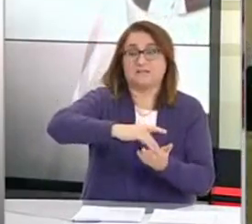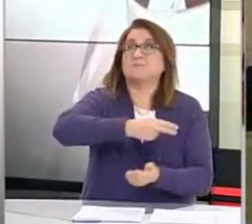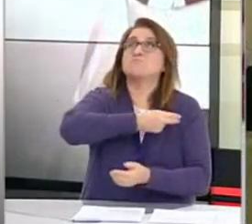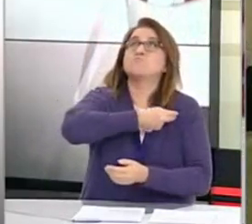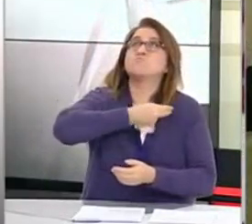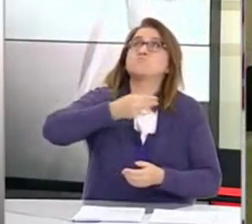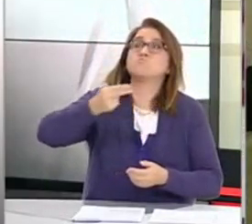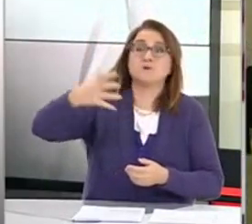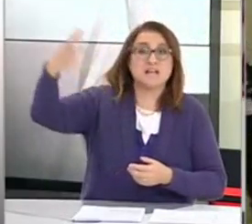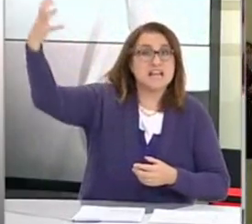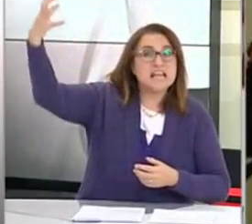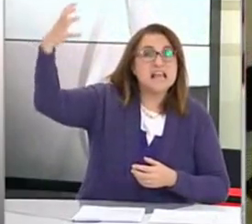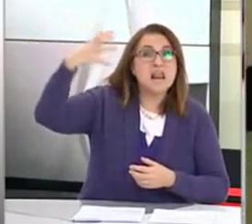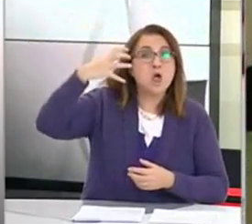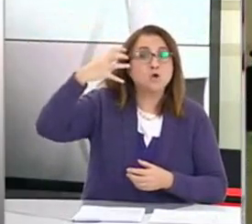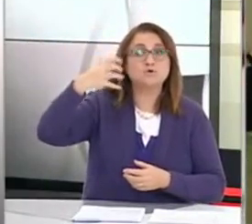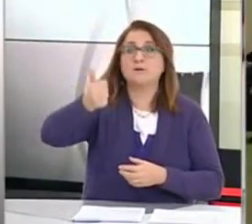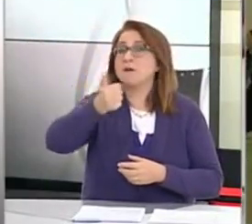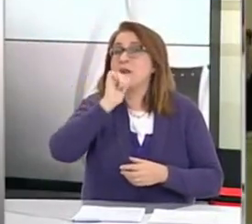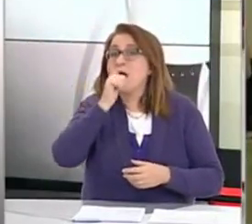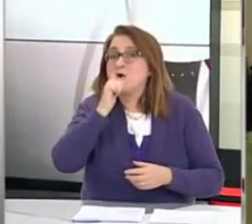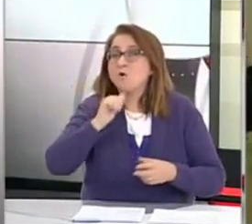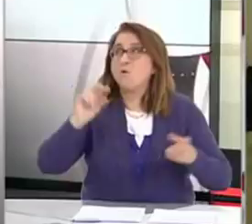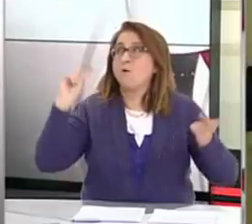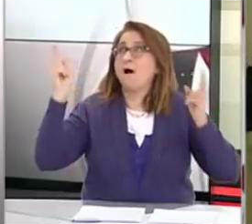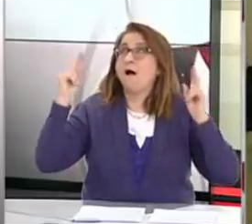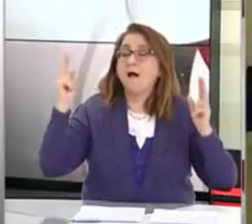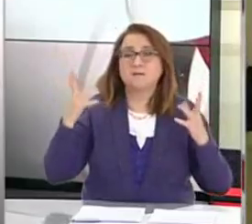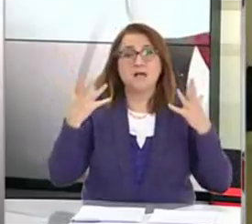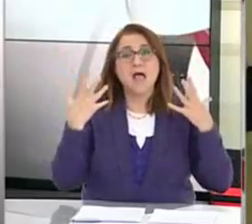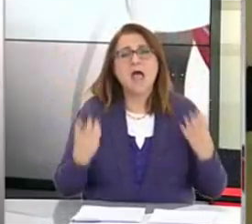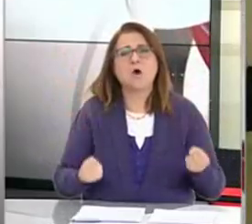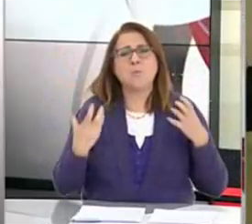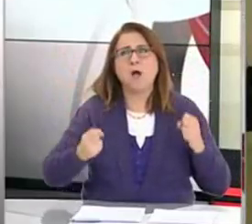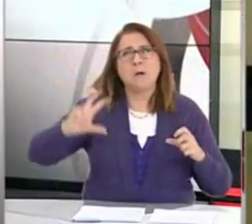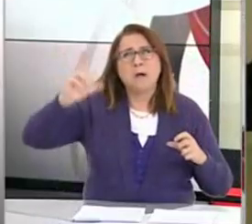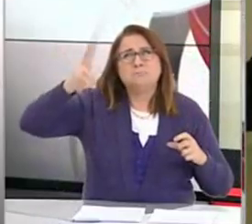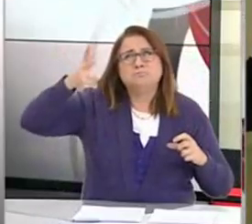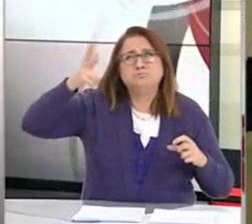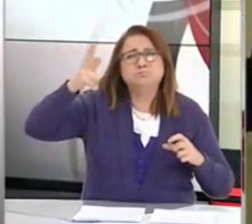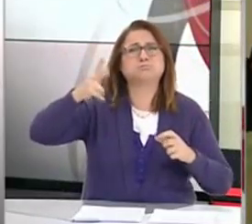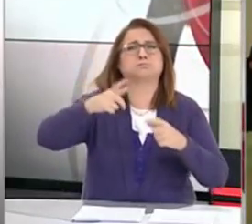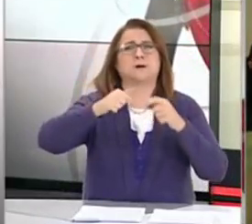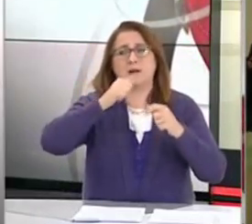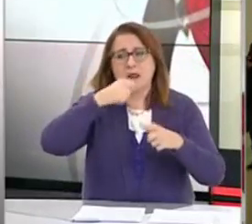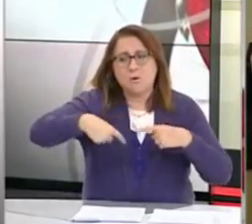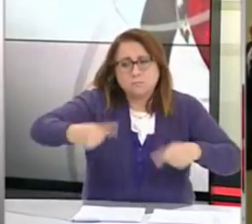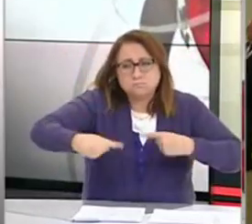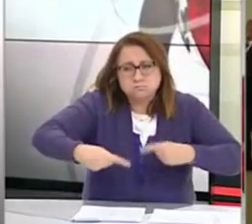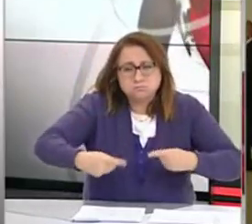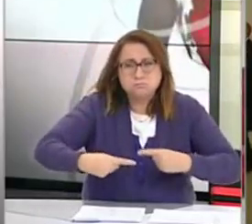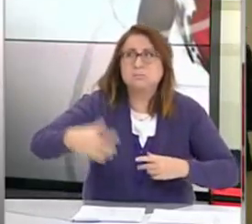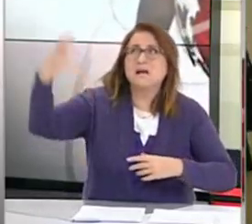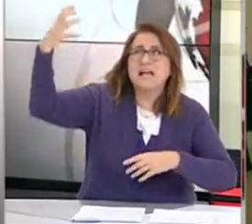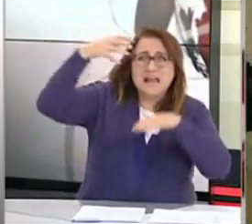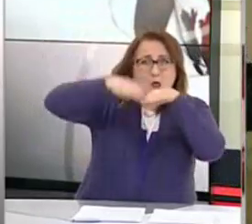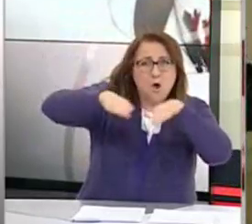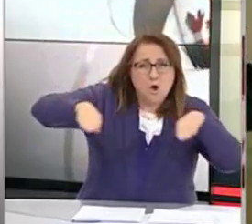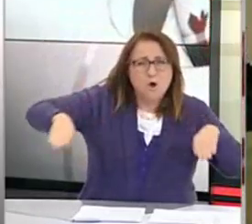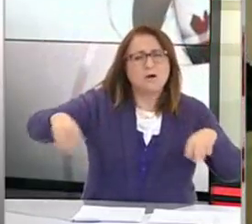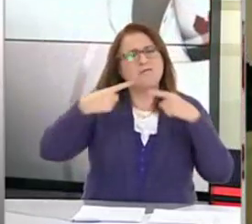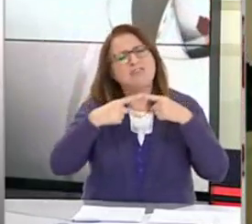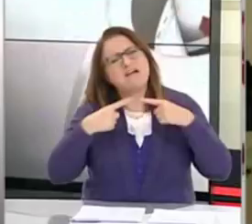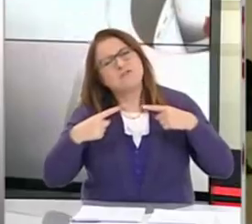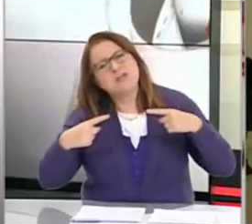αξιοποιήσει τον ήλιο, το νερό, τον αέρα, τον φυσικό πλούτο δηλαδή για την παραγωγή ενέργειας. Και με αυτή την έννοια